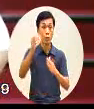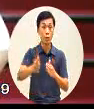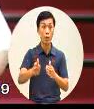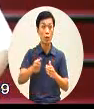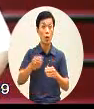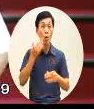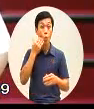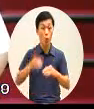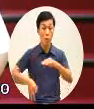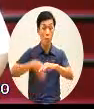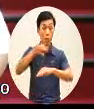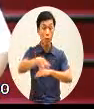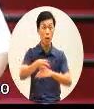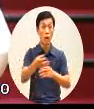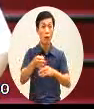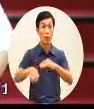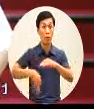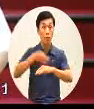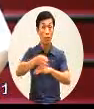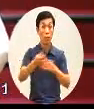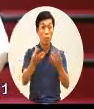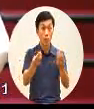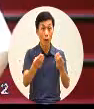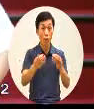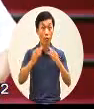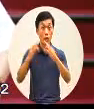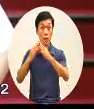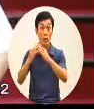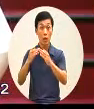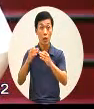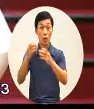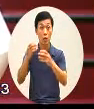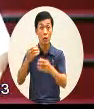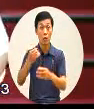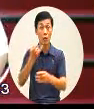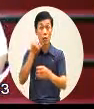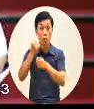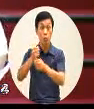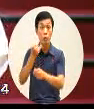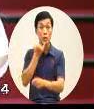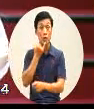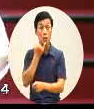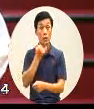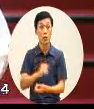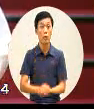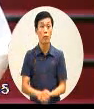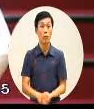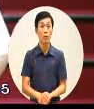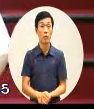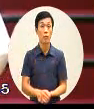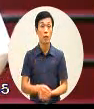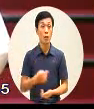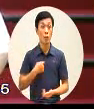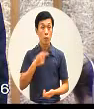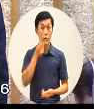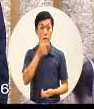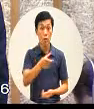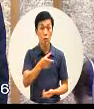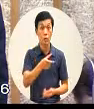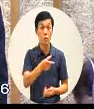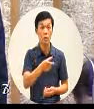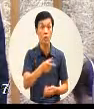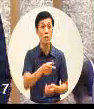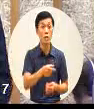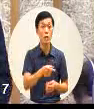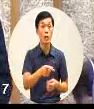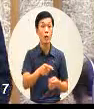资可以当会当做银行的？银行的爱有资本面。 咱是好，谢谢。咱是叫做公共事融资